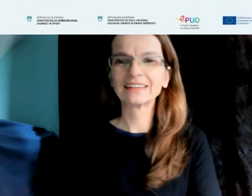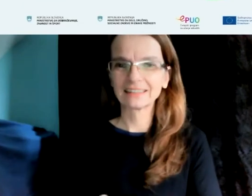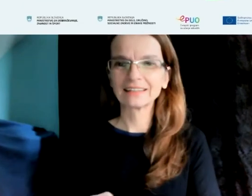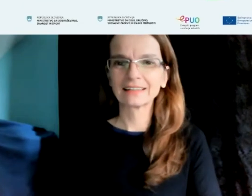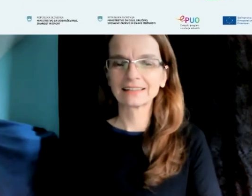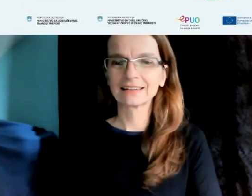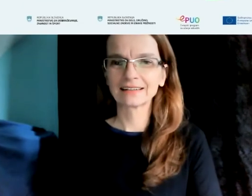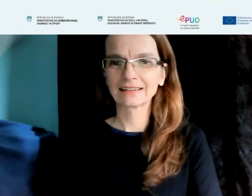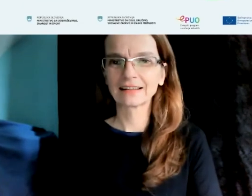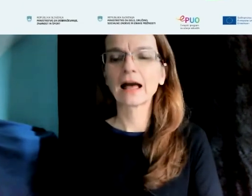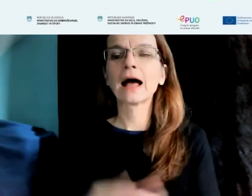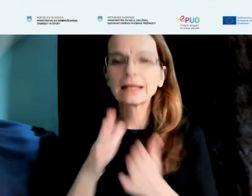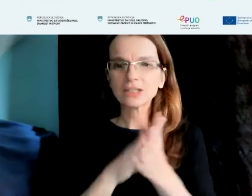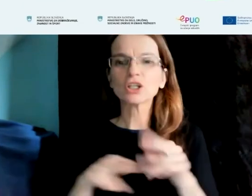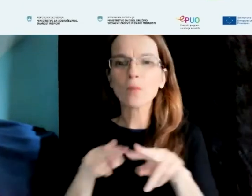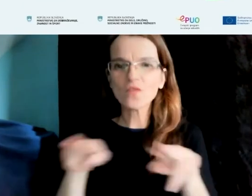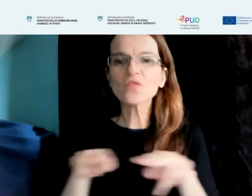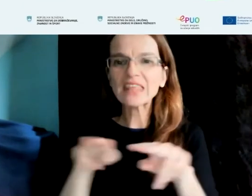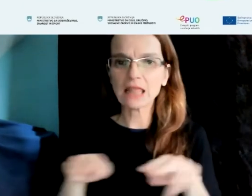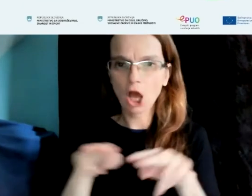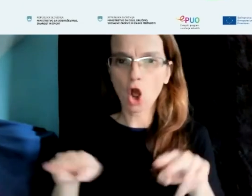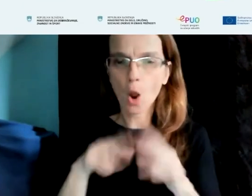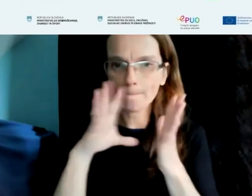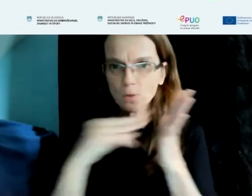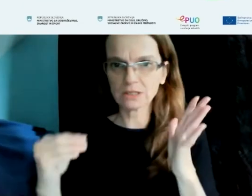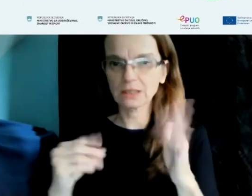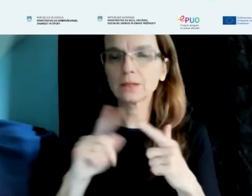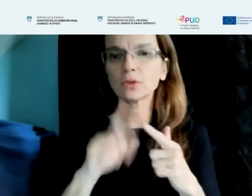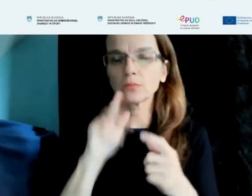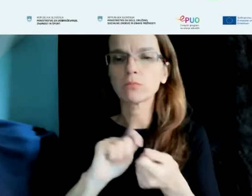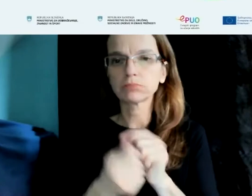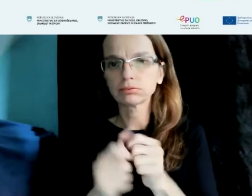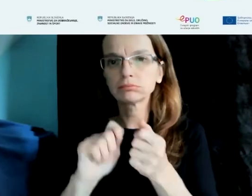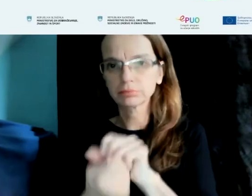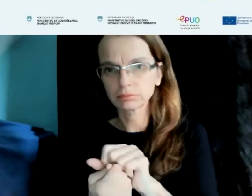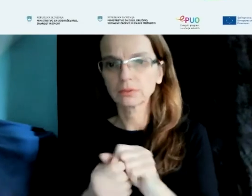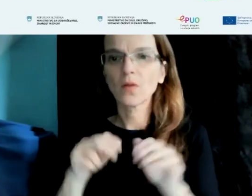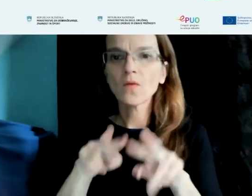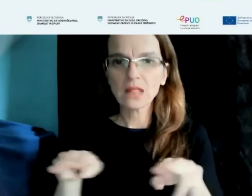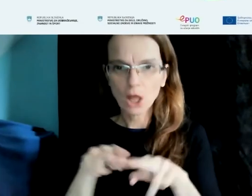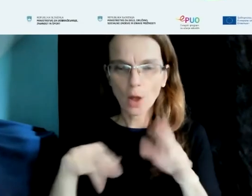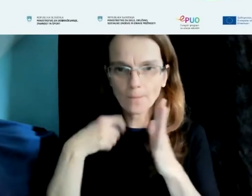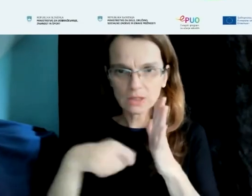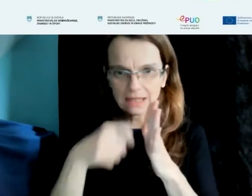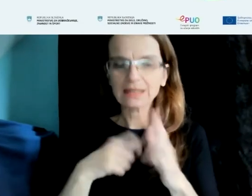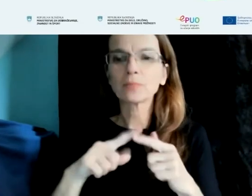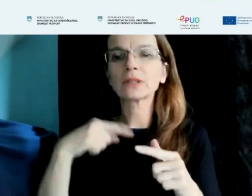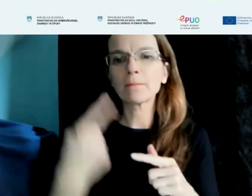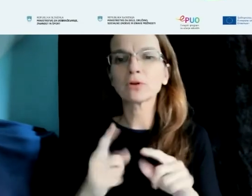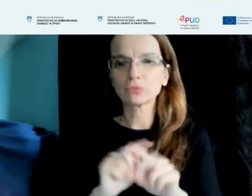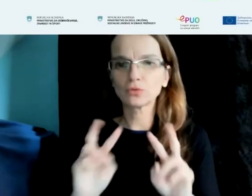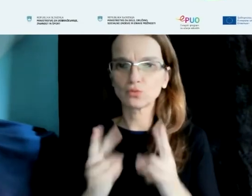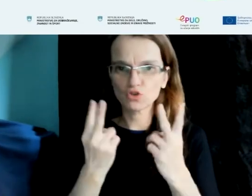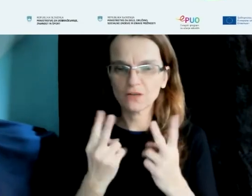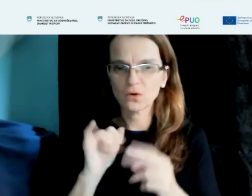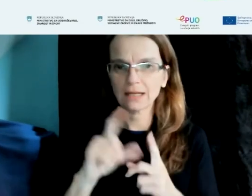Začeli bomo z videoposnetkom, potem se bodo pa izmenjevali videoposnetki in pa živa Idina beseda, pa morda tudi